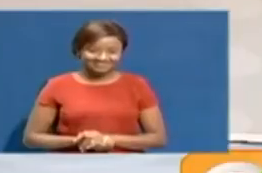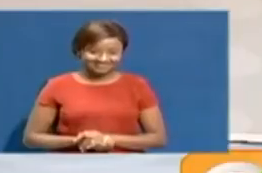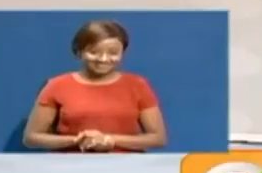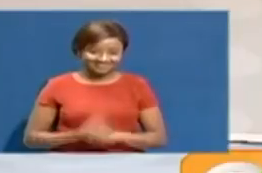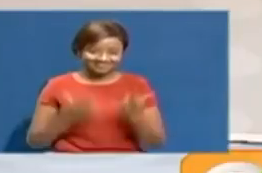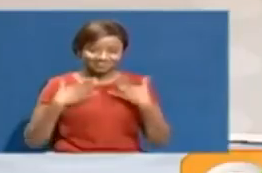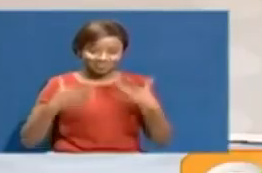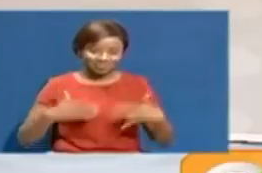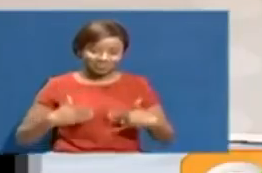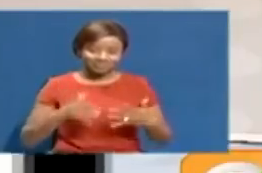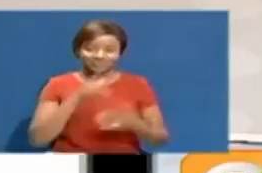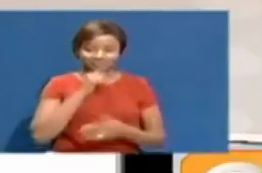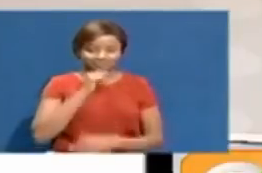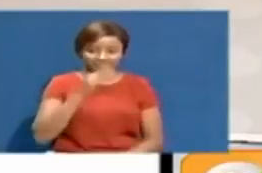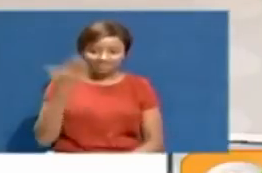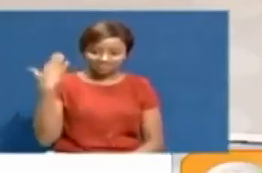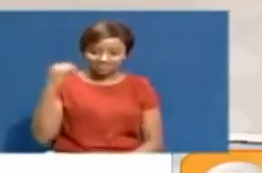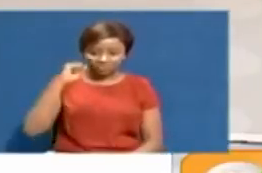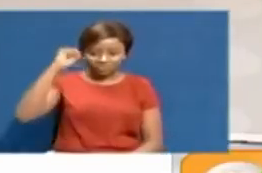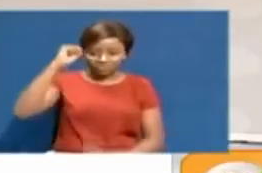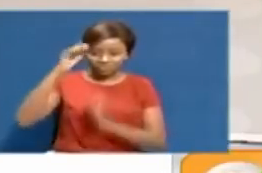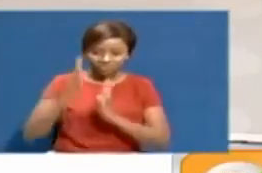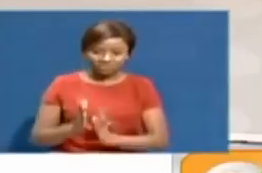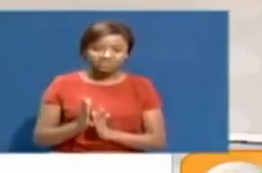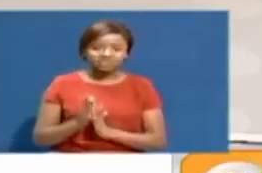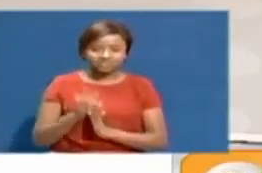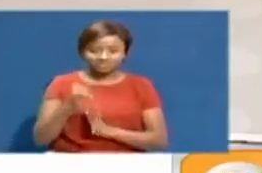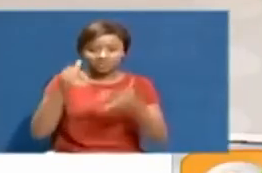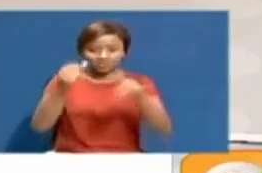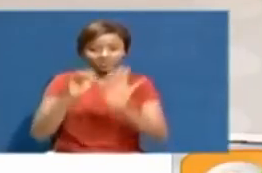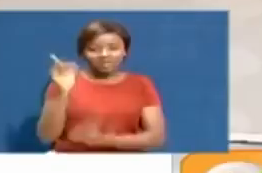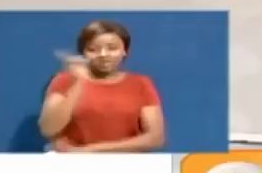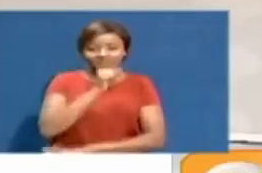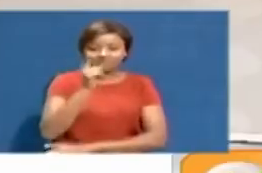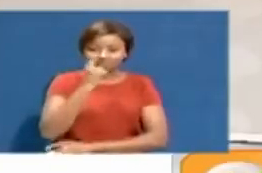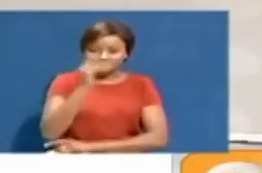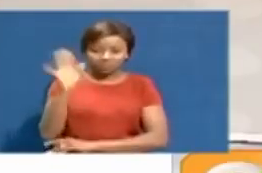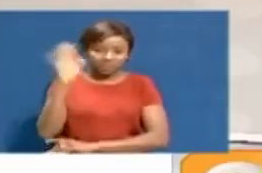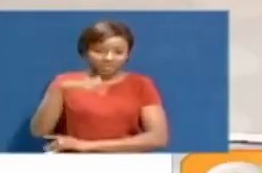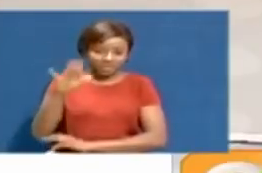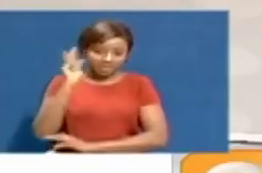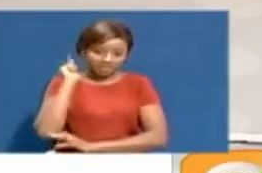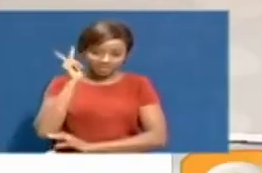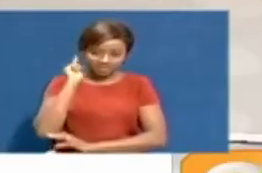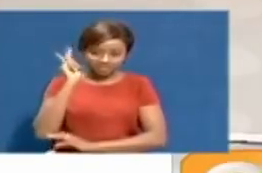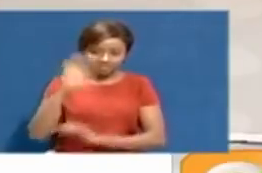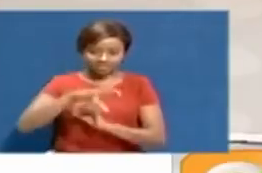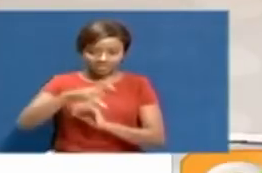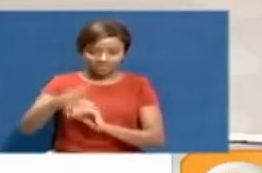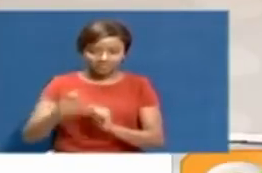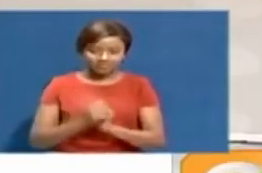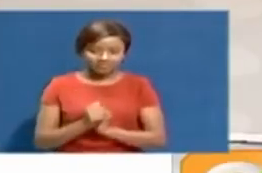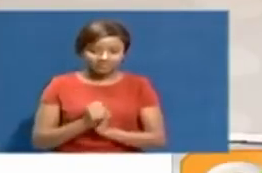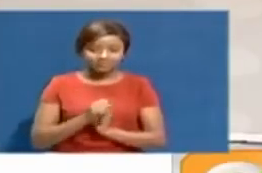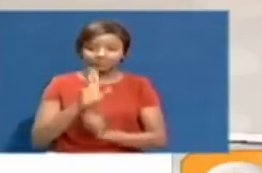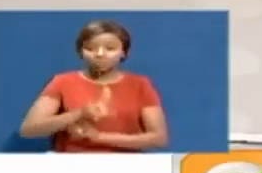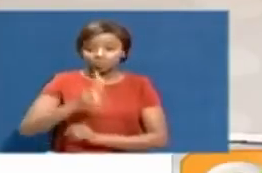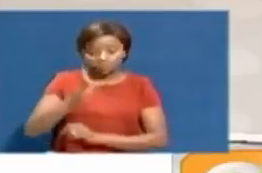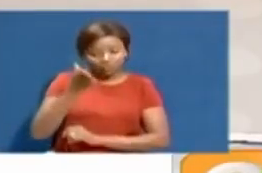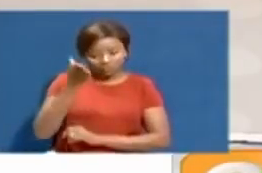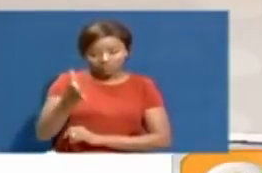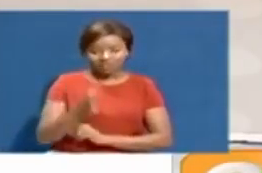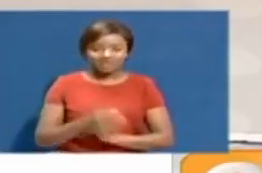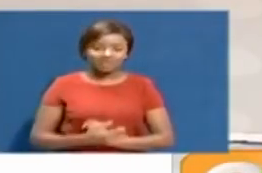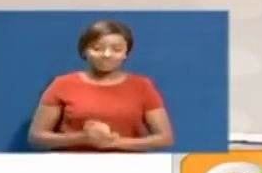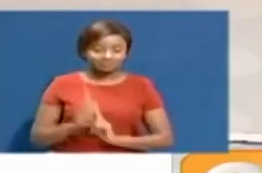Hatimaye maiti ya mwanasiasa mkongwe Simeon Nyachae imezikwa nyumbani kwake Nyosia, kaunti ya Kisii. Rais Kenyatta alikuwa